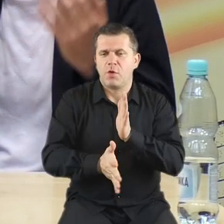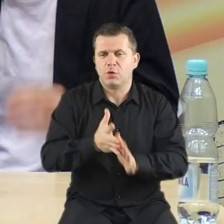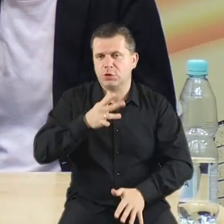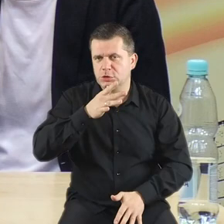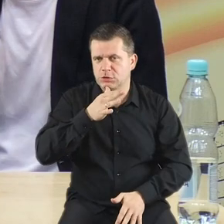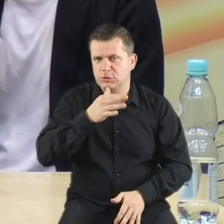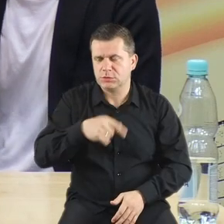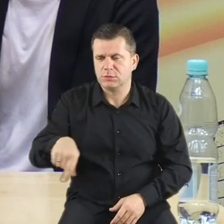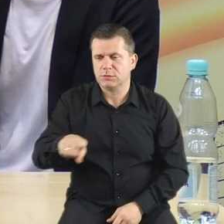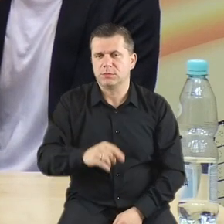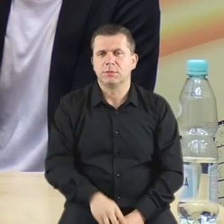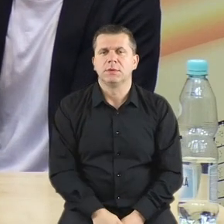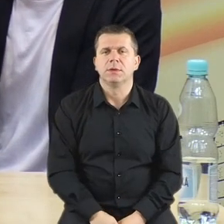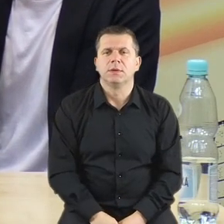pejsami,